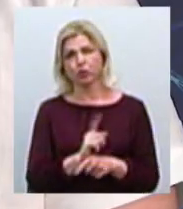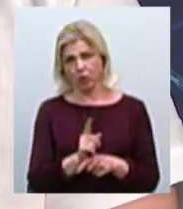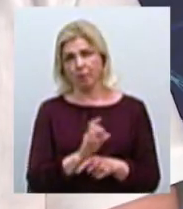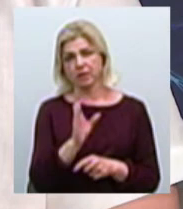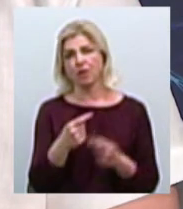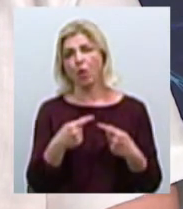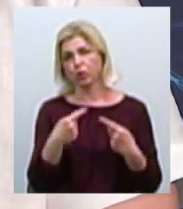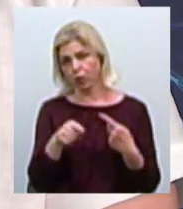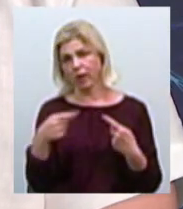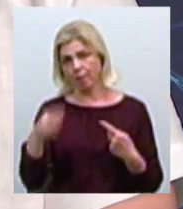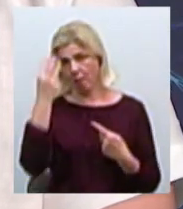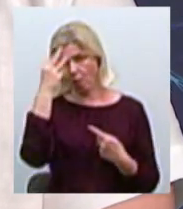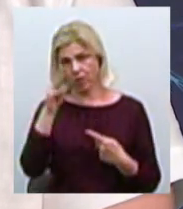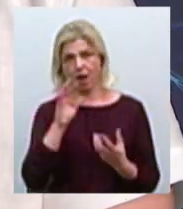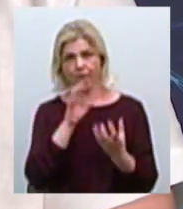моделями.